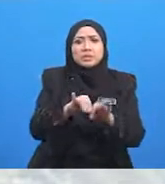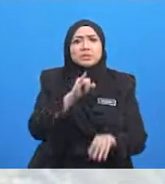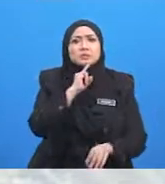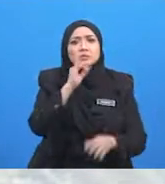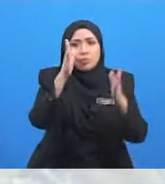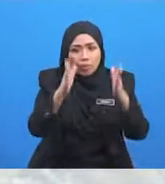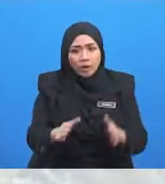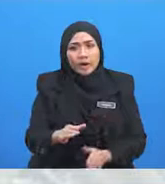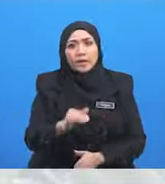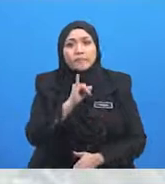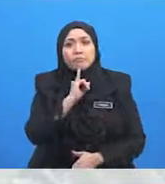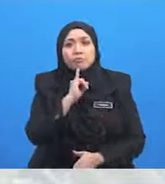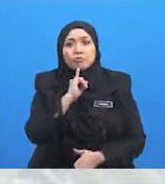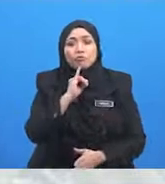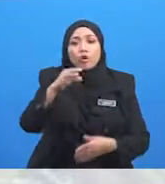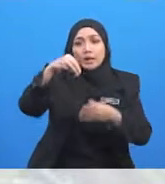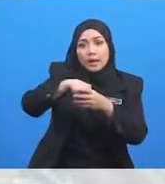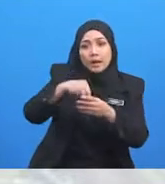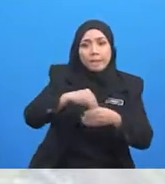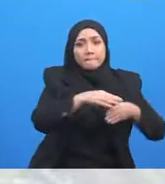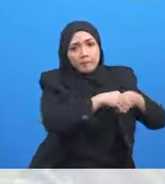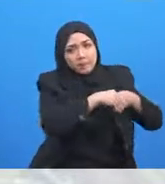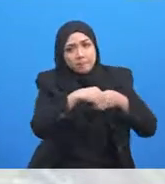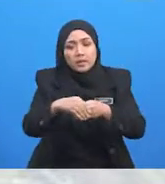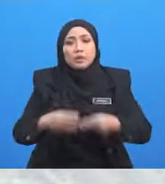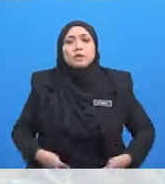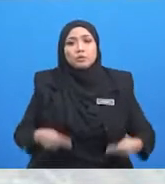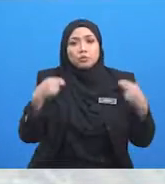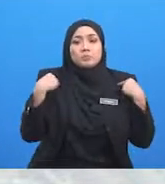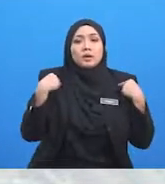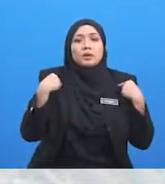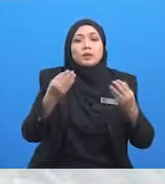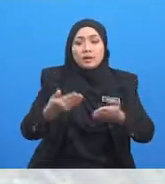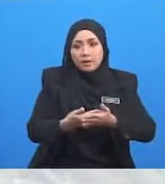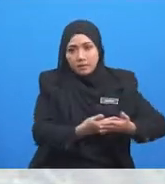seorang ibu dalam membimbing kehidupan anak.